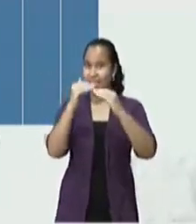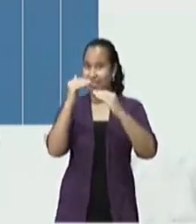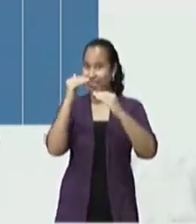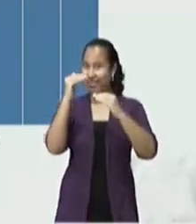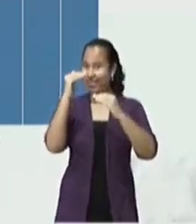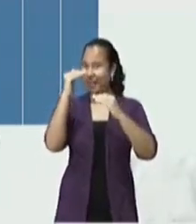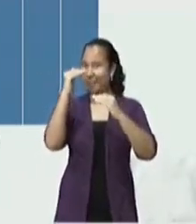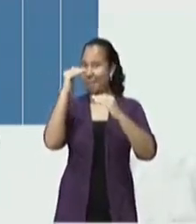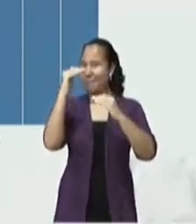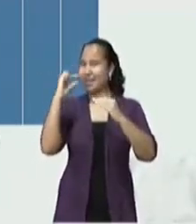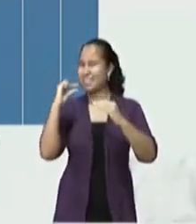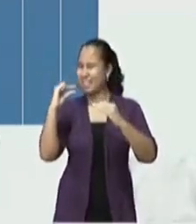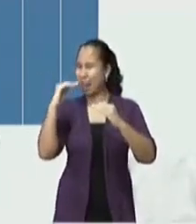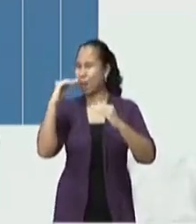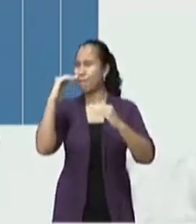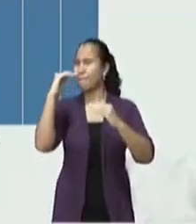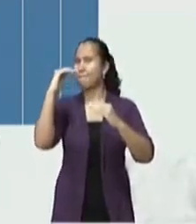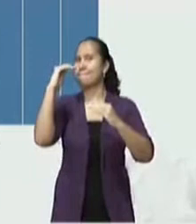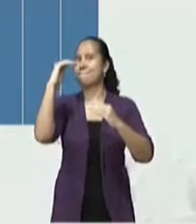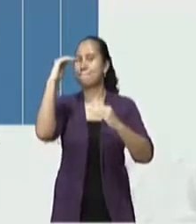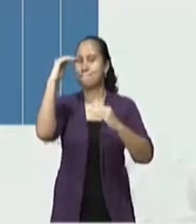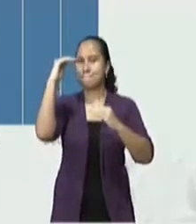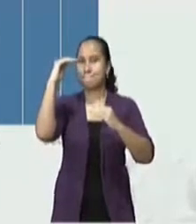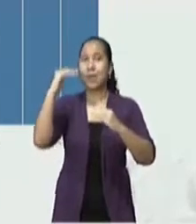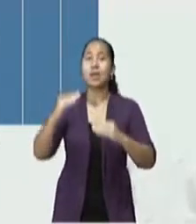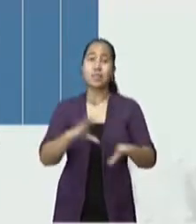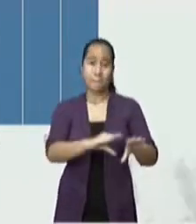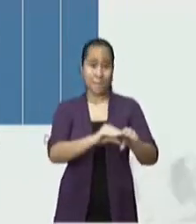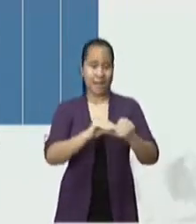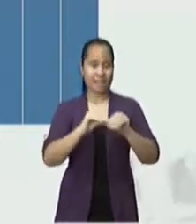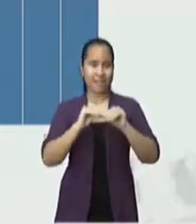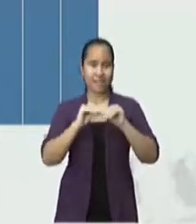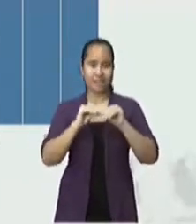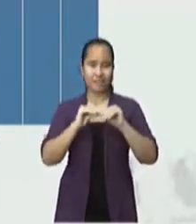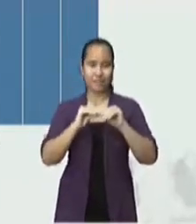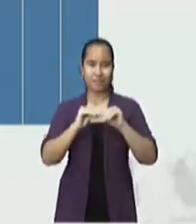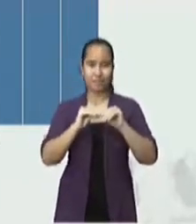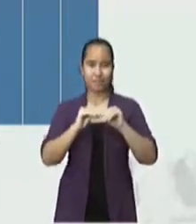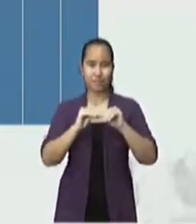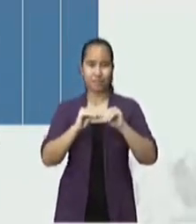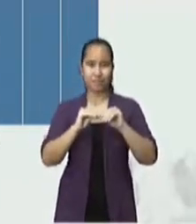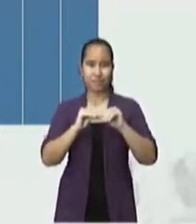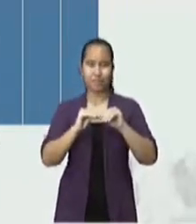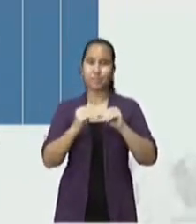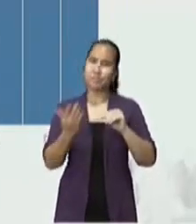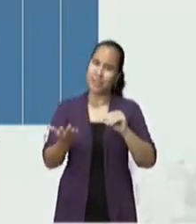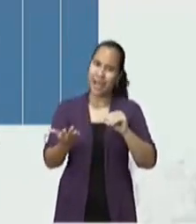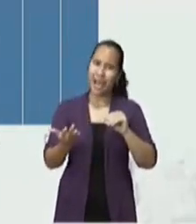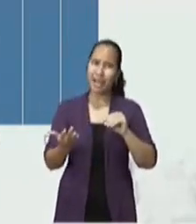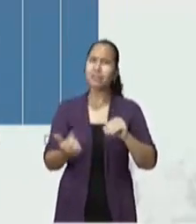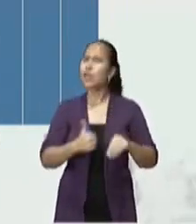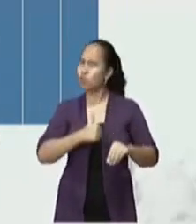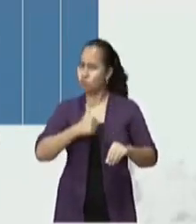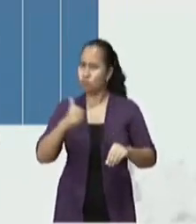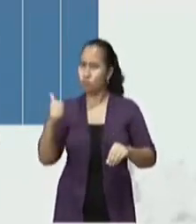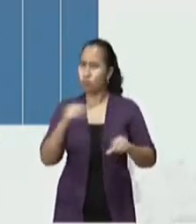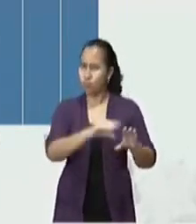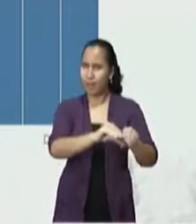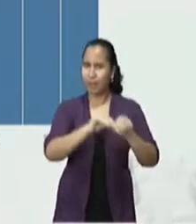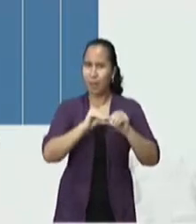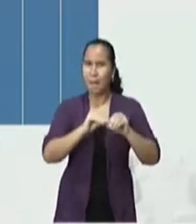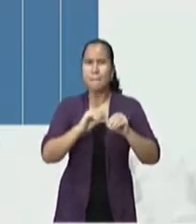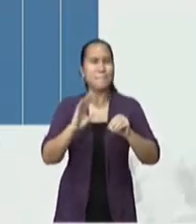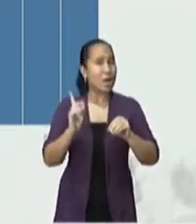al minder steil. Dat wil zeggen dat die maatregelen waarschijnlijk enigszins effect hebben gehad, maar nog